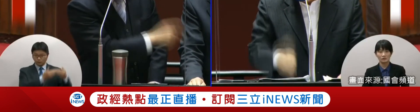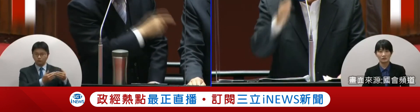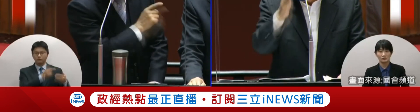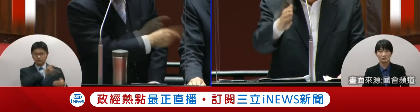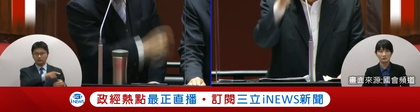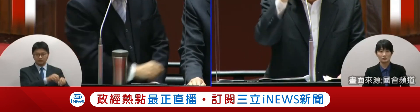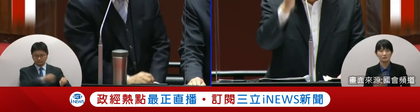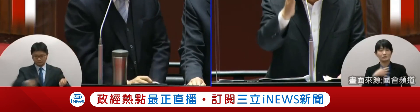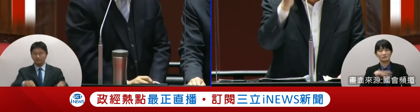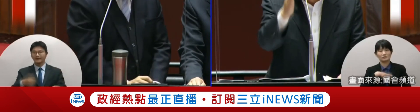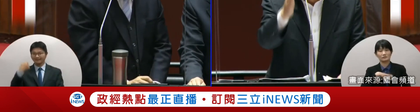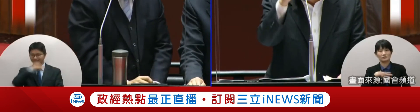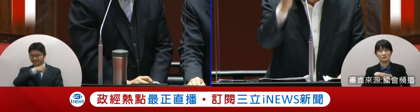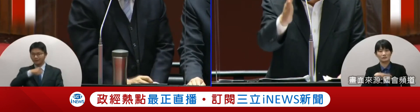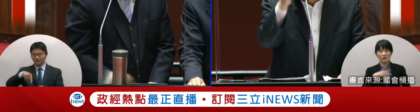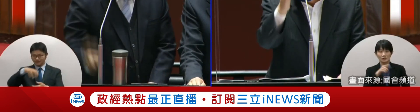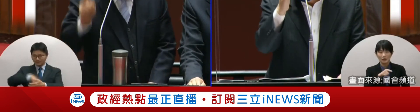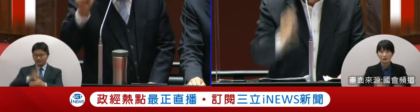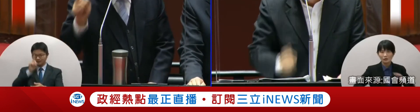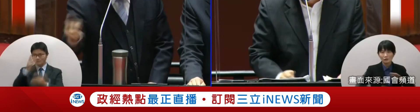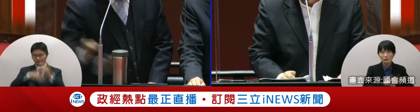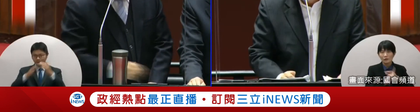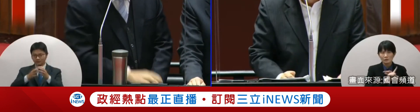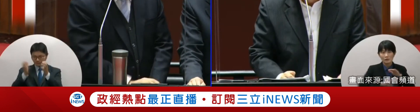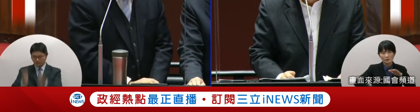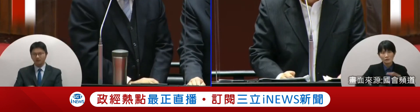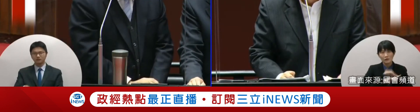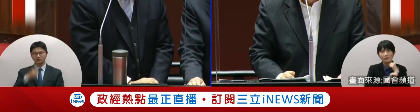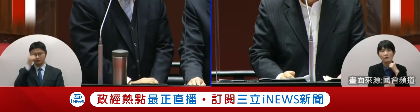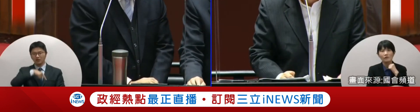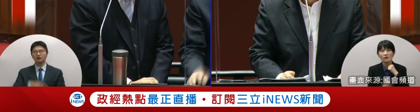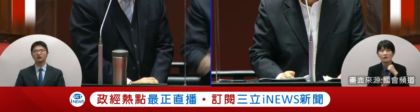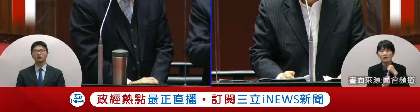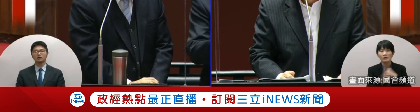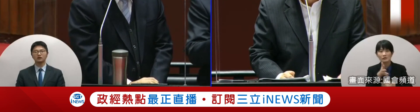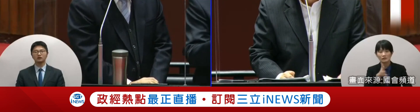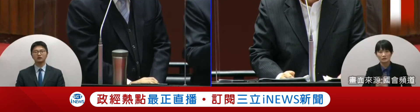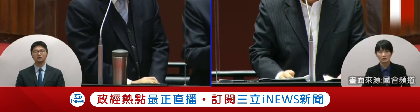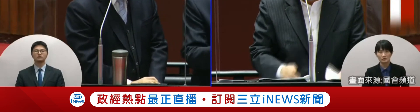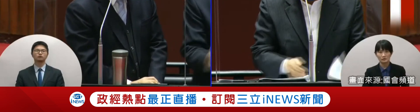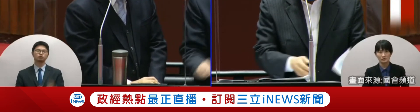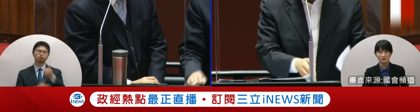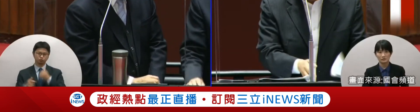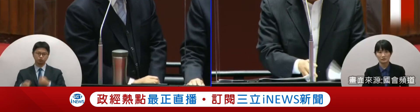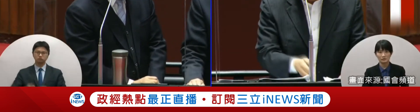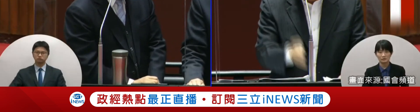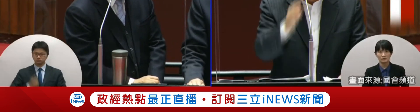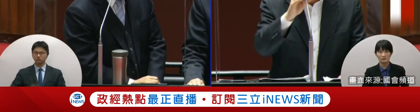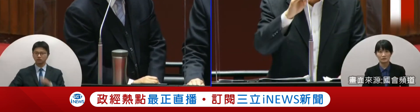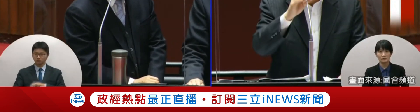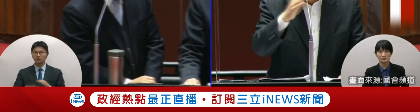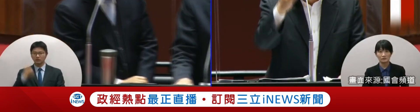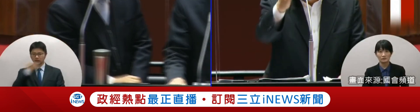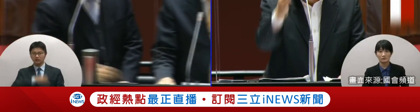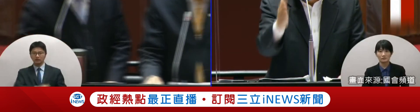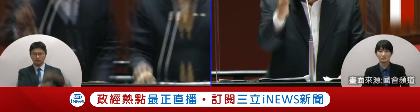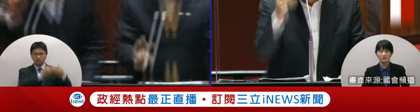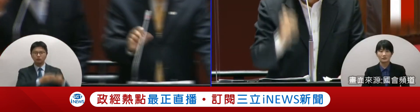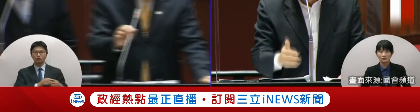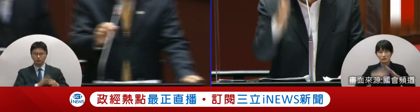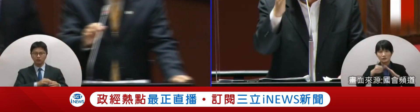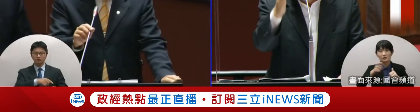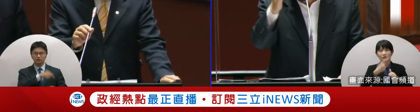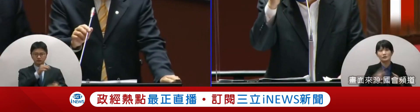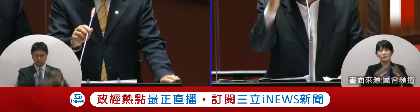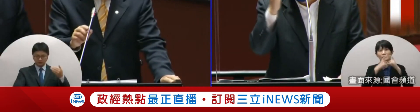们校园内设。 我理解，所以他违反哪一个法律？你告诉我嘛。 这个确实违反抵触两岸人民。 院长，你要回答，你